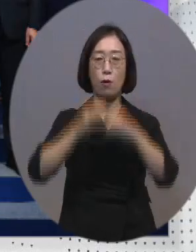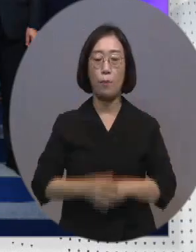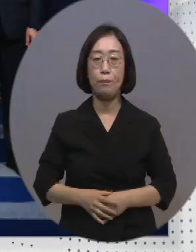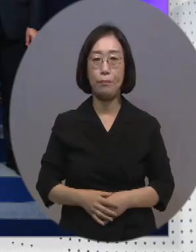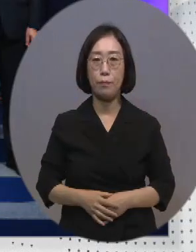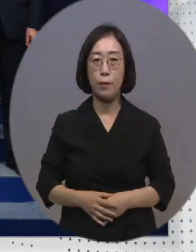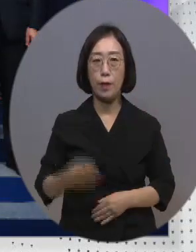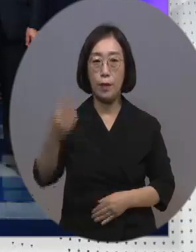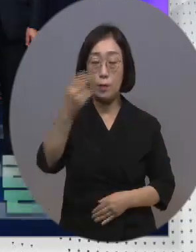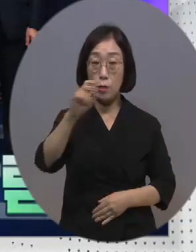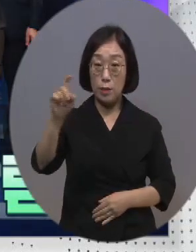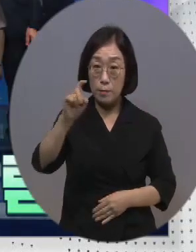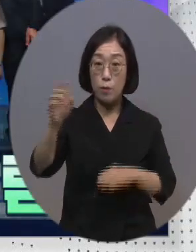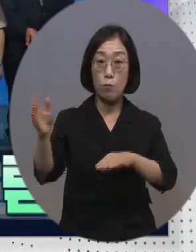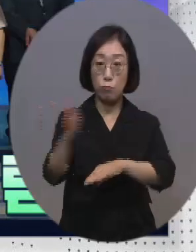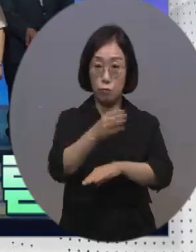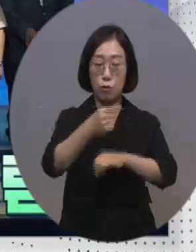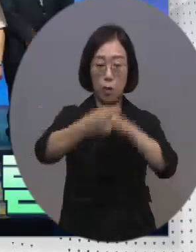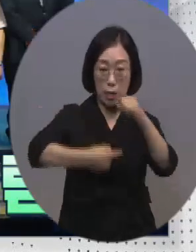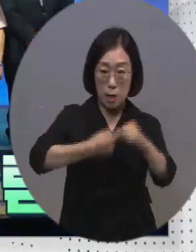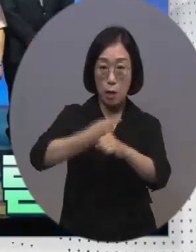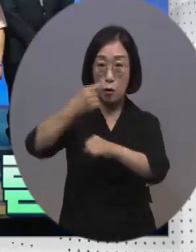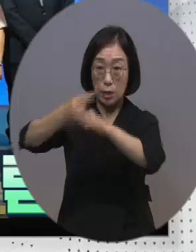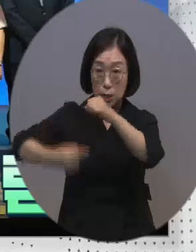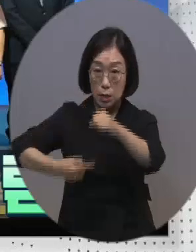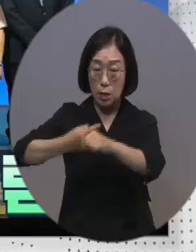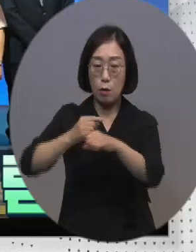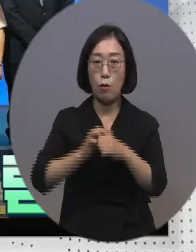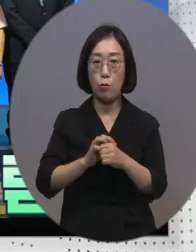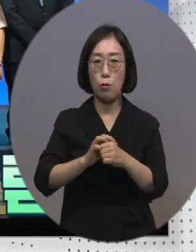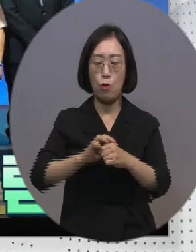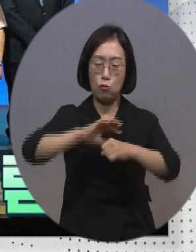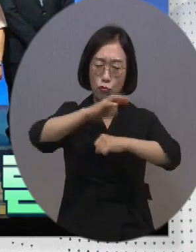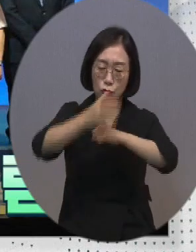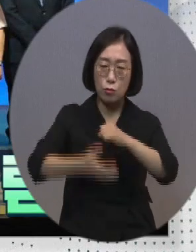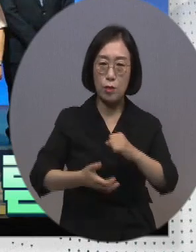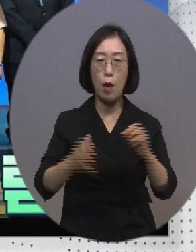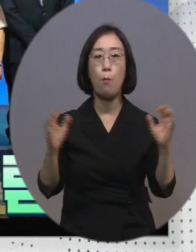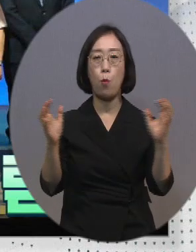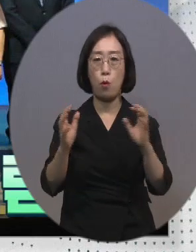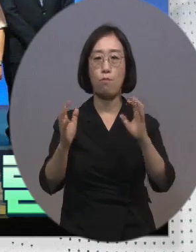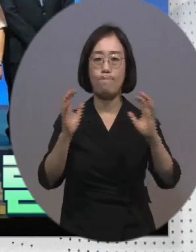통일부는 2010년부터 해마다 국제회의인 한반도 국제포럼을 개최해왔습니다.